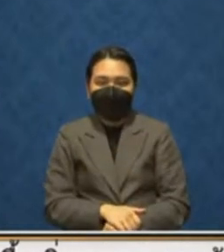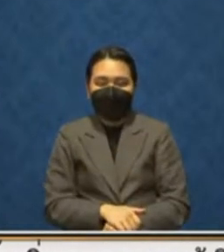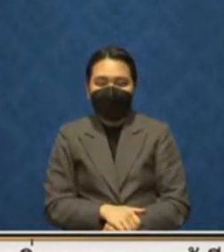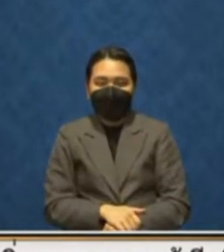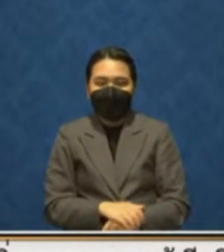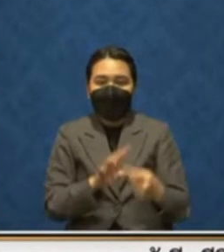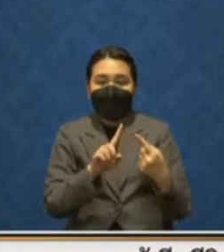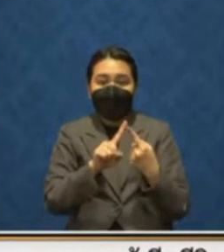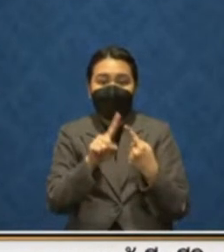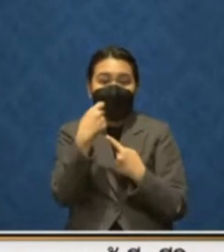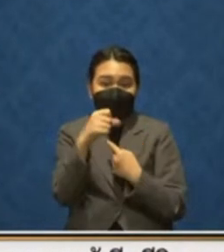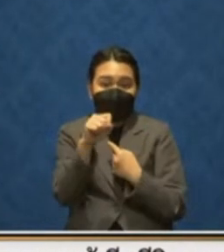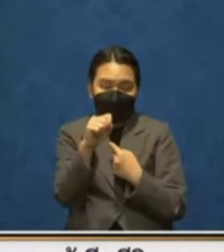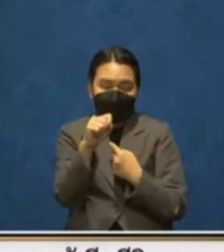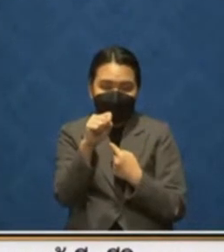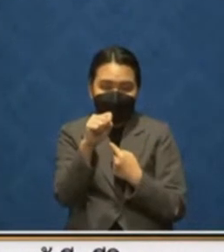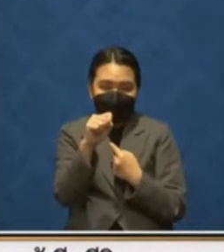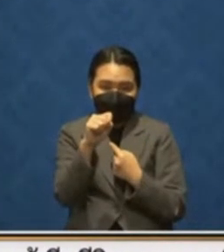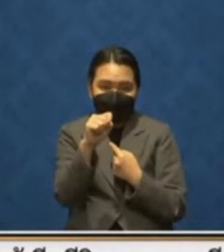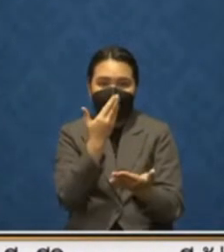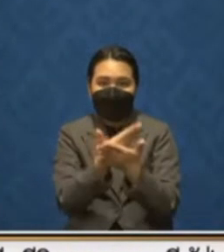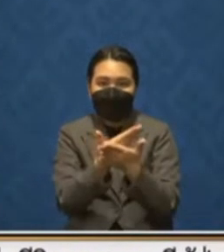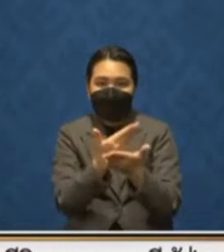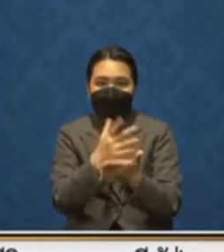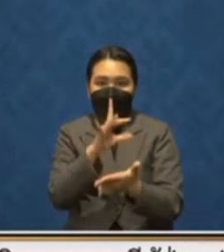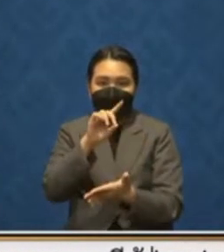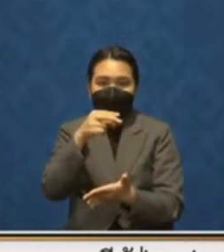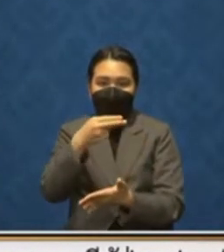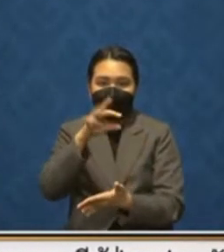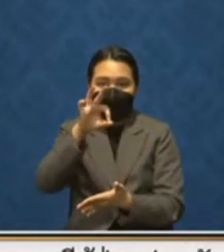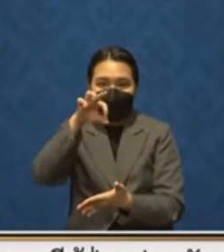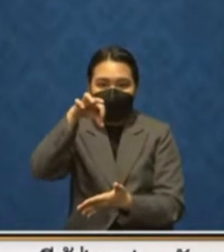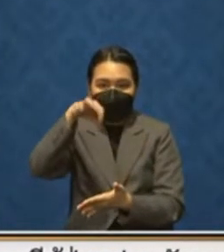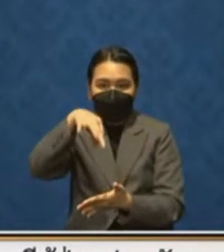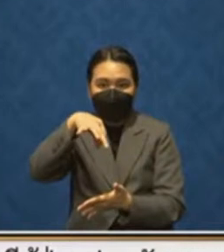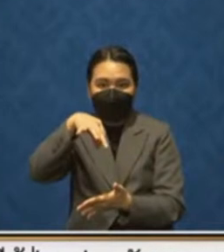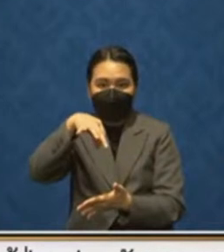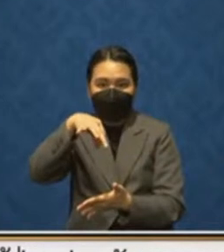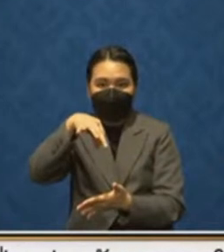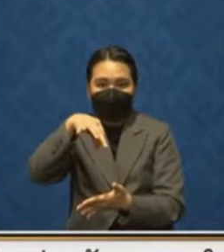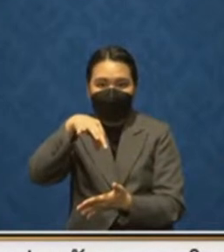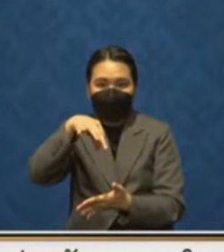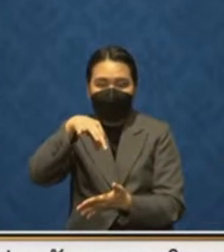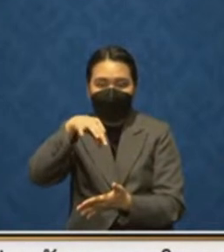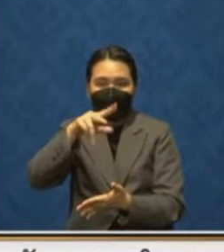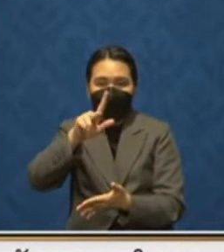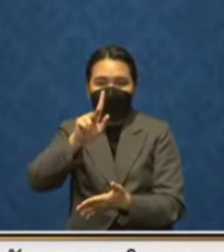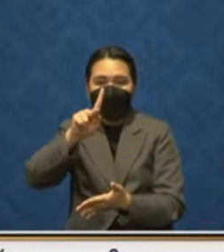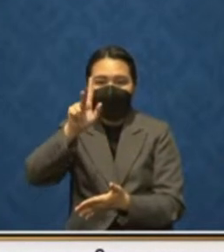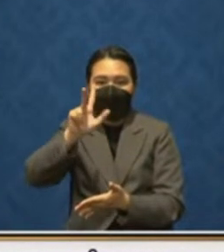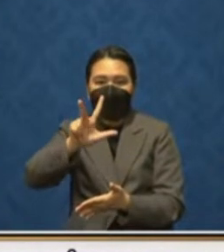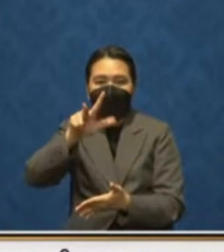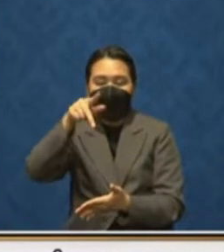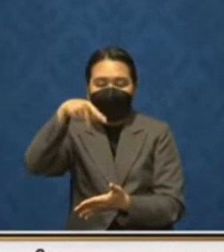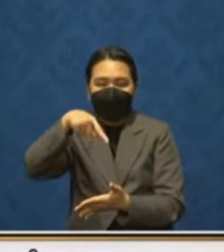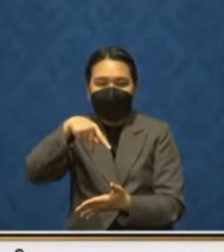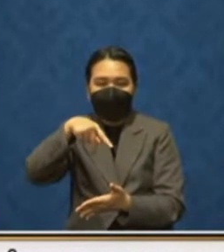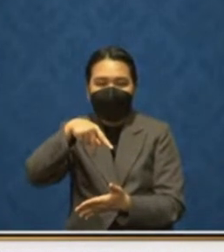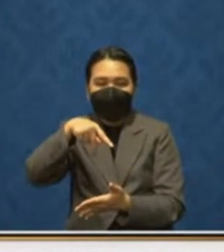อันดับที่ 10นะครับมีเงิน 8หมื่นเก้าพันสามร้อยแปดหมื่น 3,000บาท